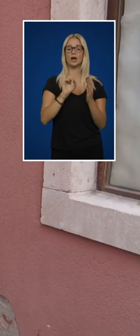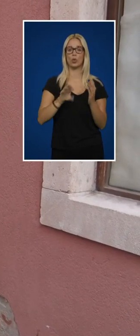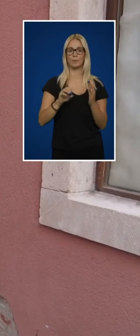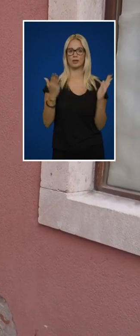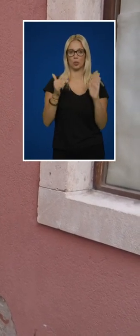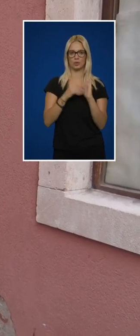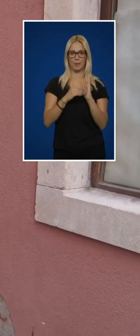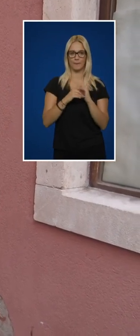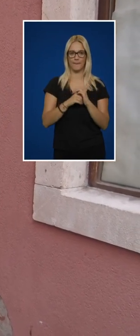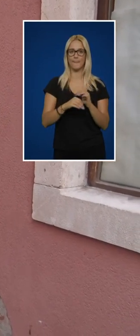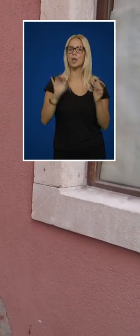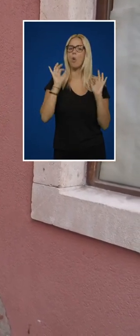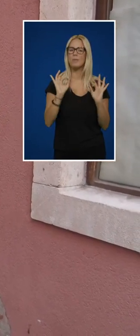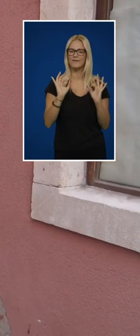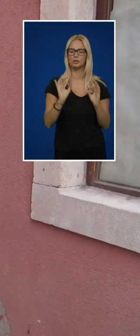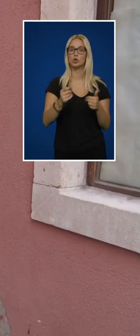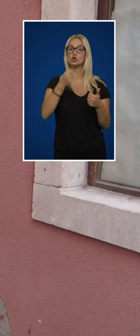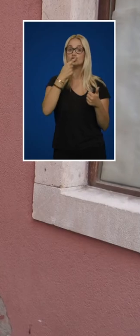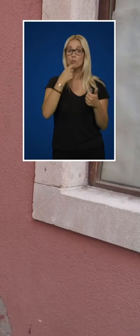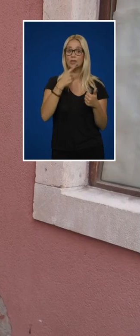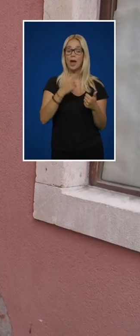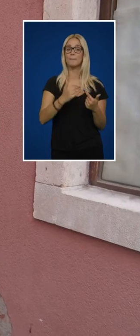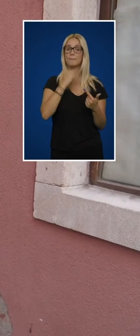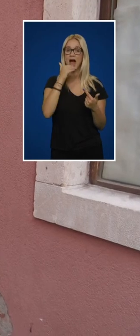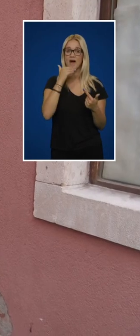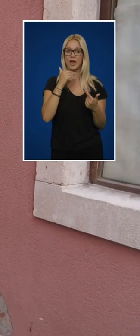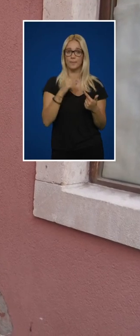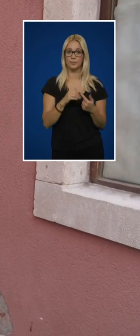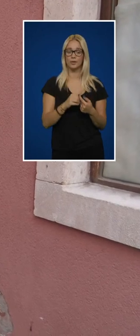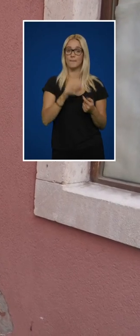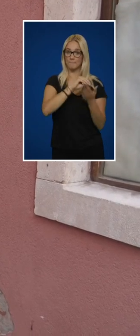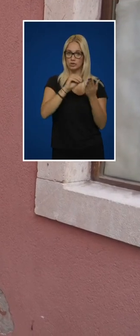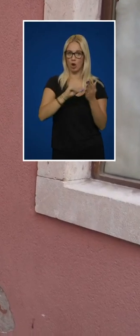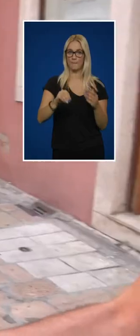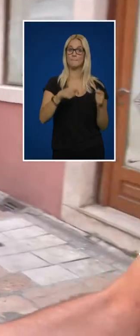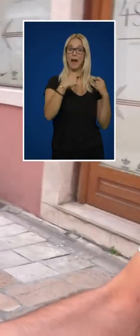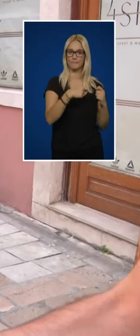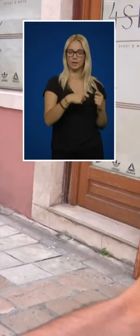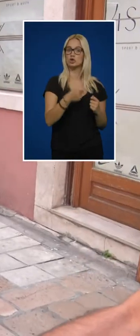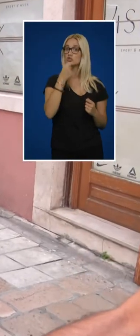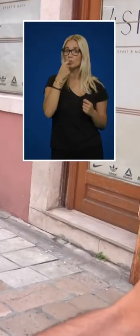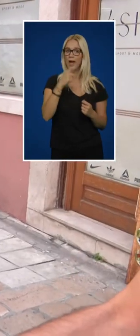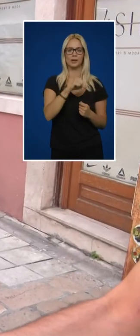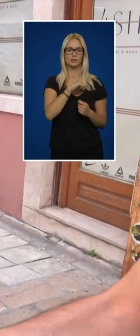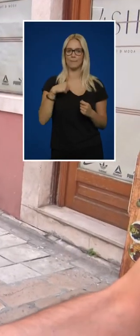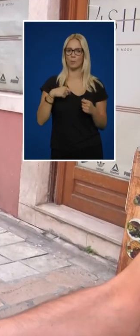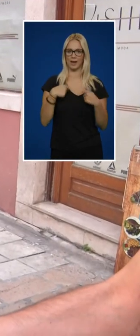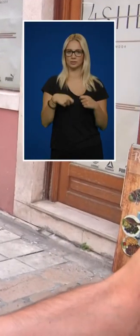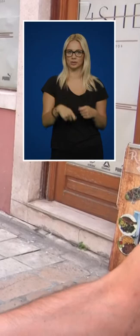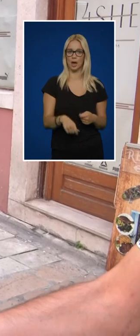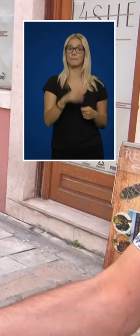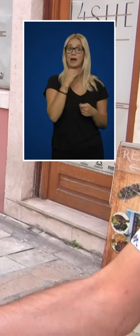to. I tako to, ne, moramo sve posebno, žuto, posebno plavo. Zašto je to važno? Pa važno nam